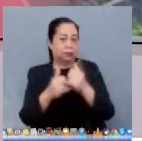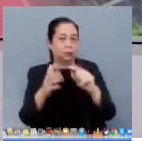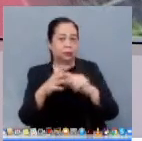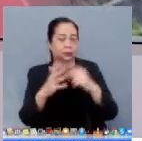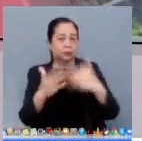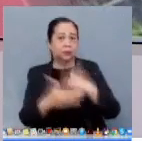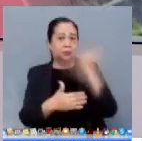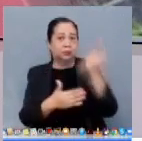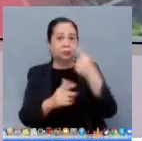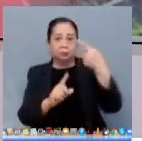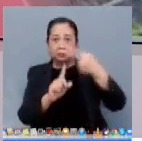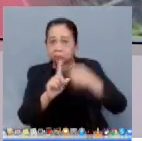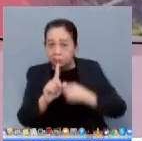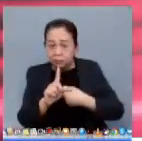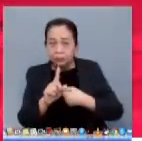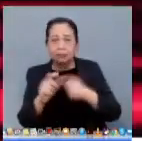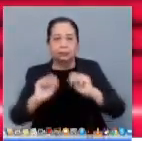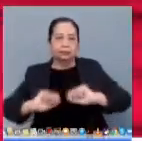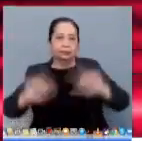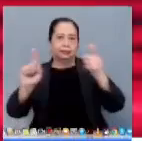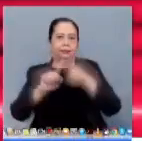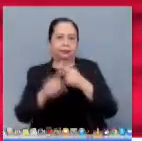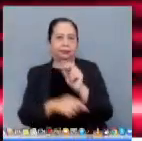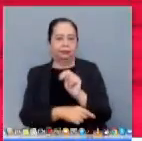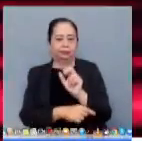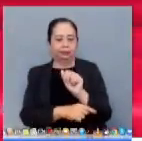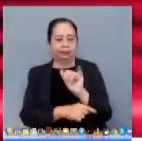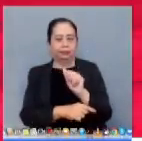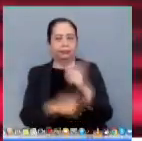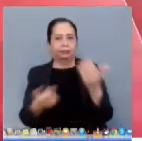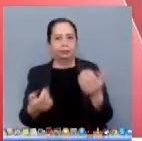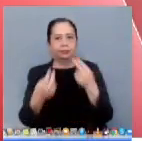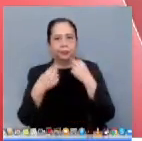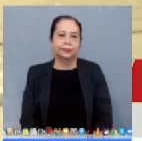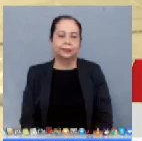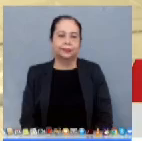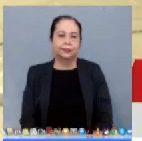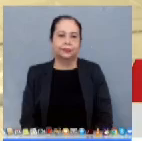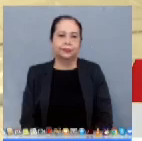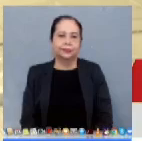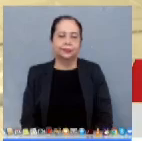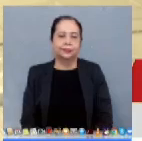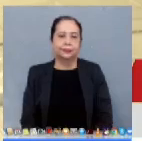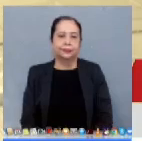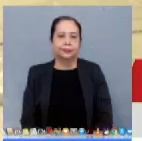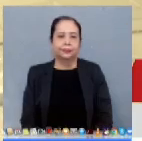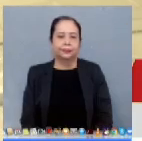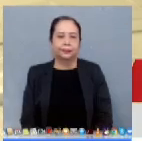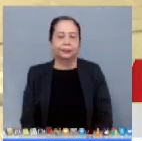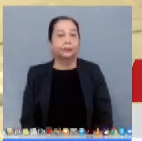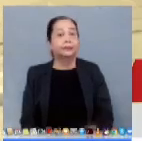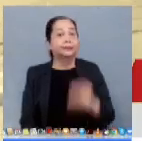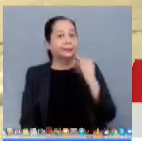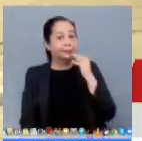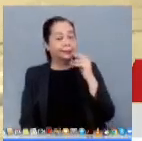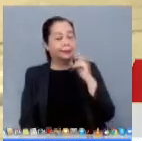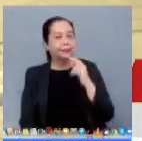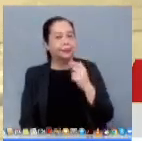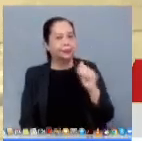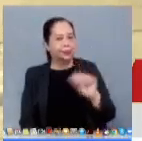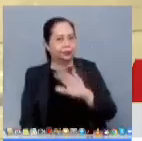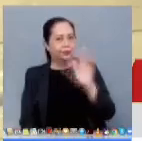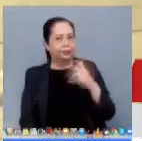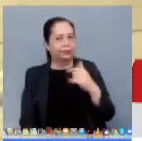buwan. Live mula sa NAIA, may unang balita si Bam Alegre. Good morning, Bam. Maris, good morning. Asahan ng pag-take off lalo